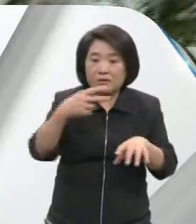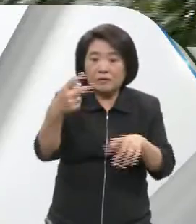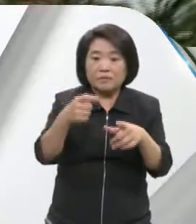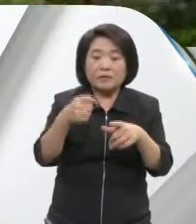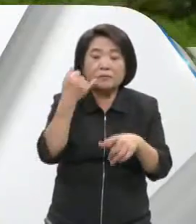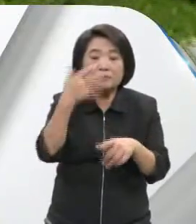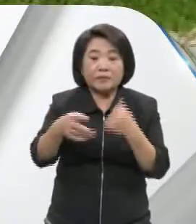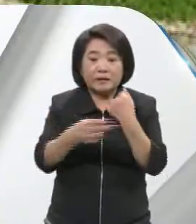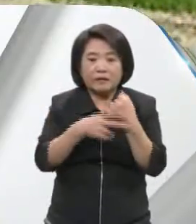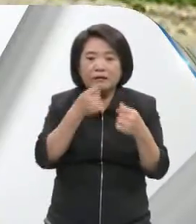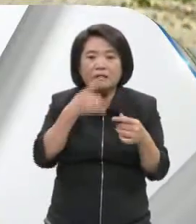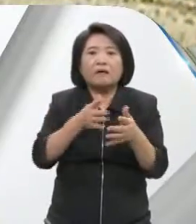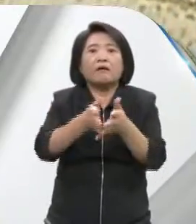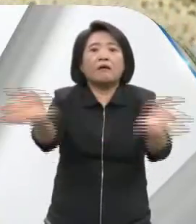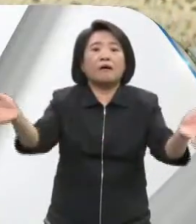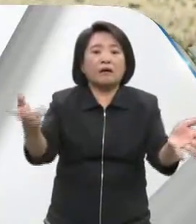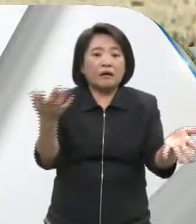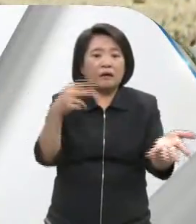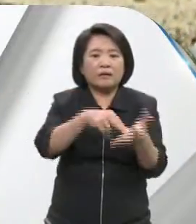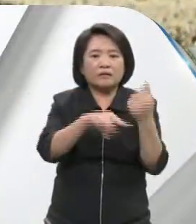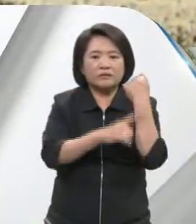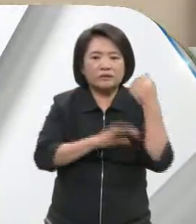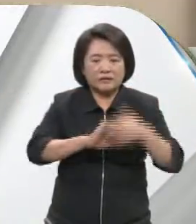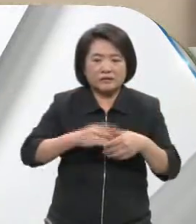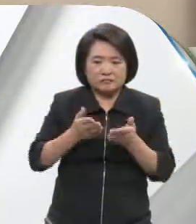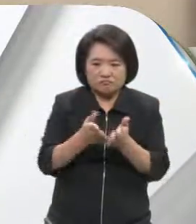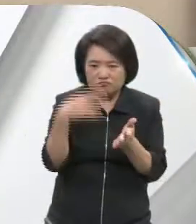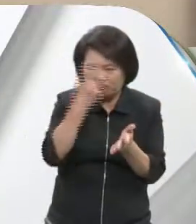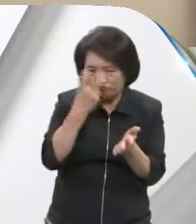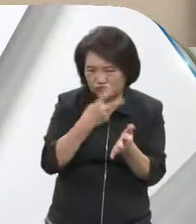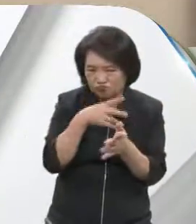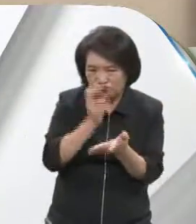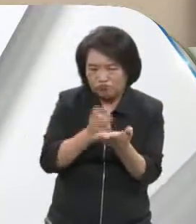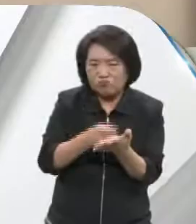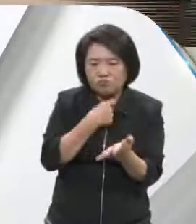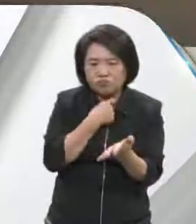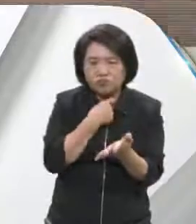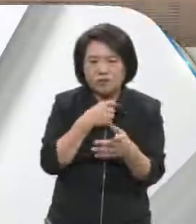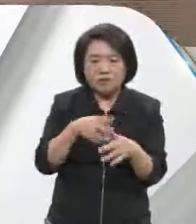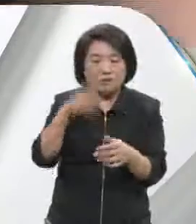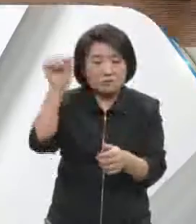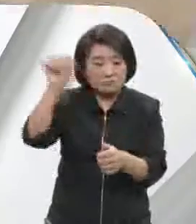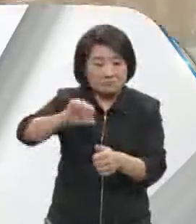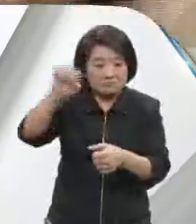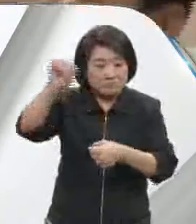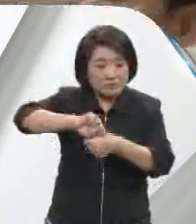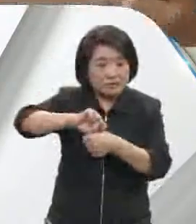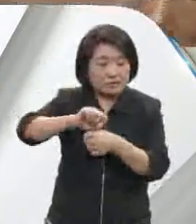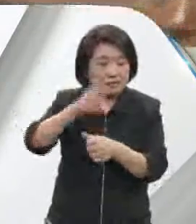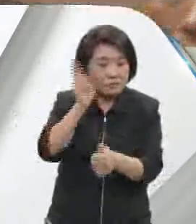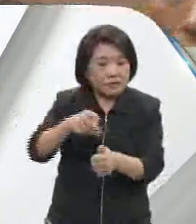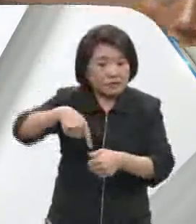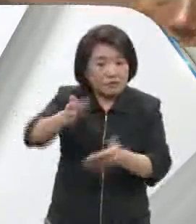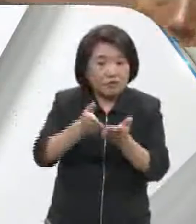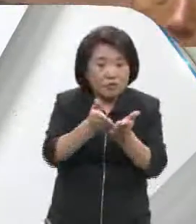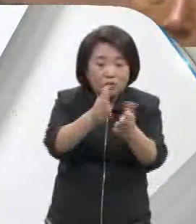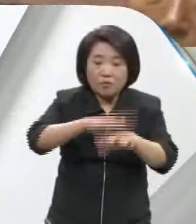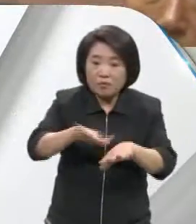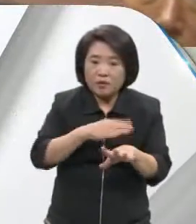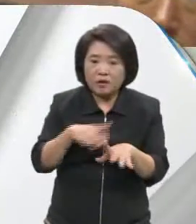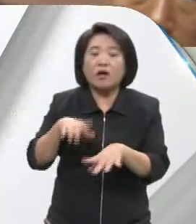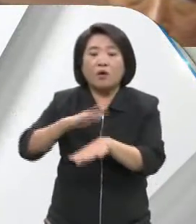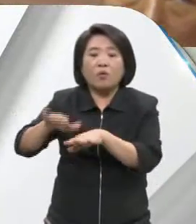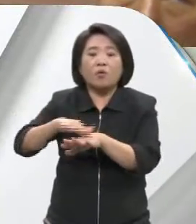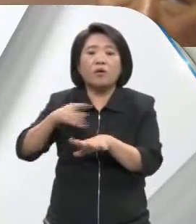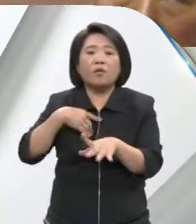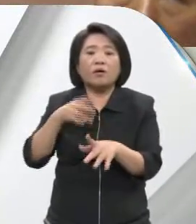域是门户太快，因为要求海顺手，我要作为。 未来会不会增派？ 会，但是还是跟委员报告这个